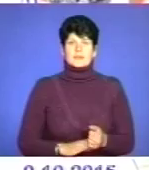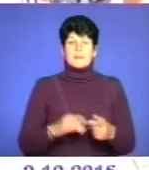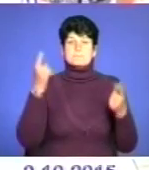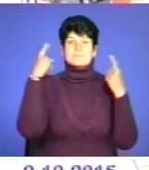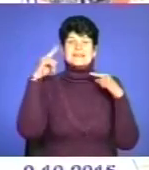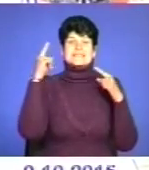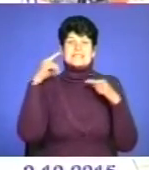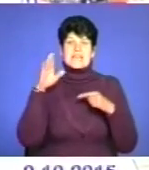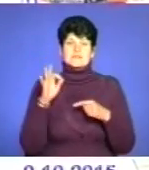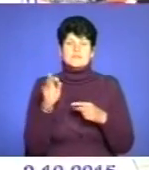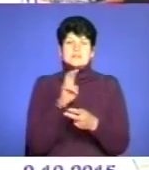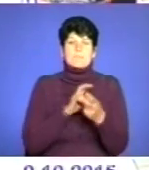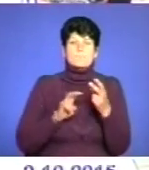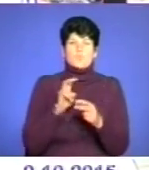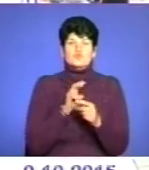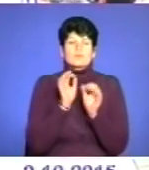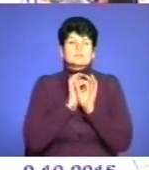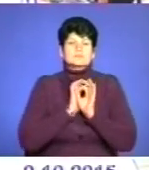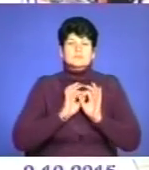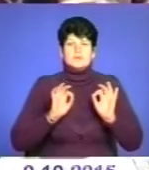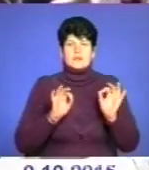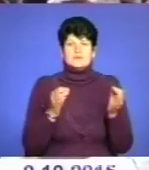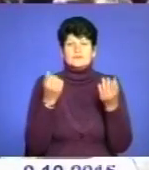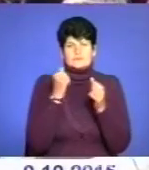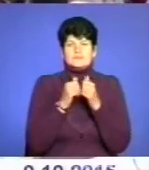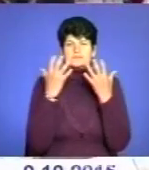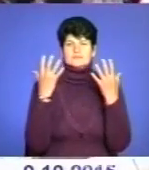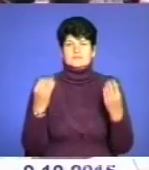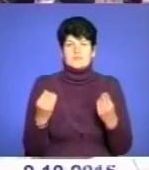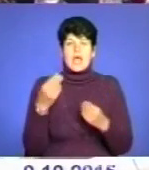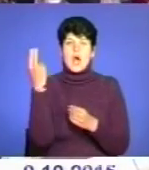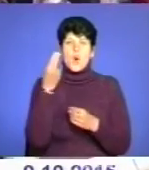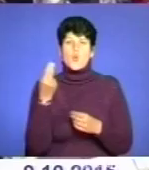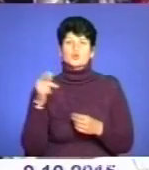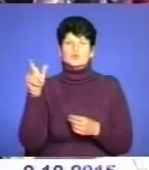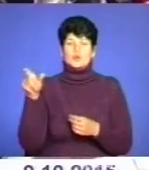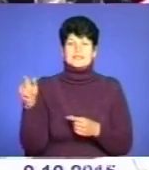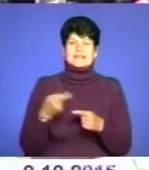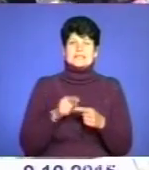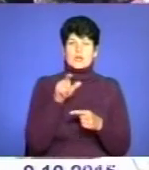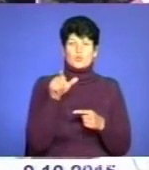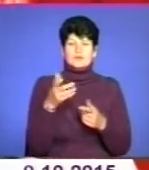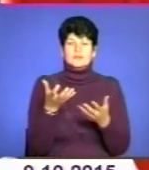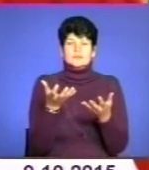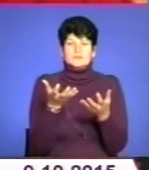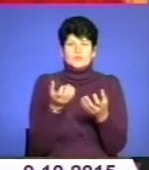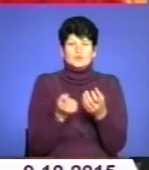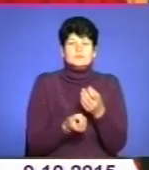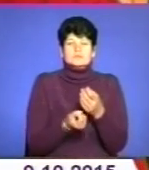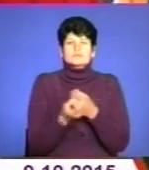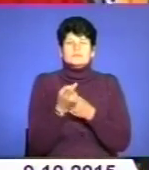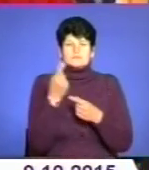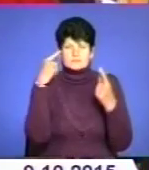Мистецтво – це пошук прекрасного у буденному. А художники – це люди, які черпають джерела своїх